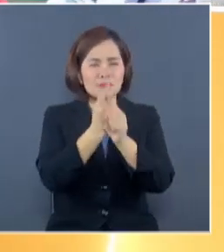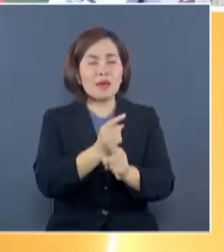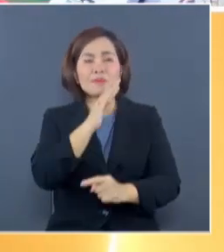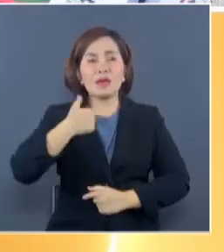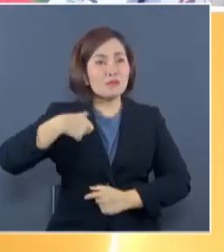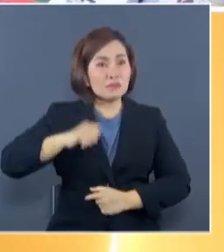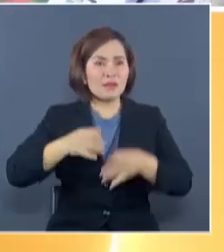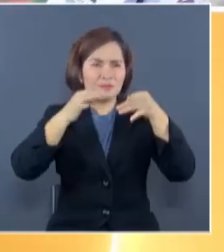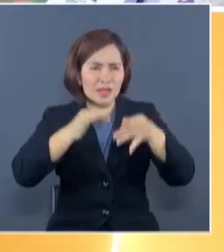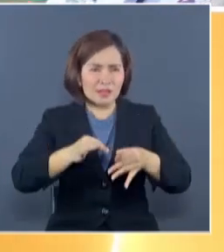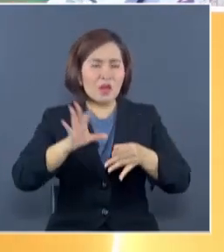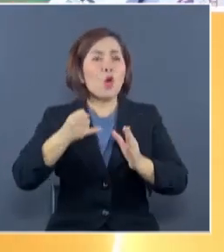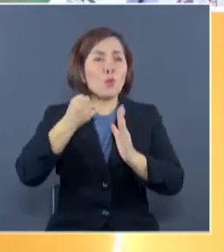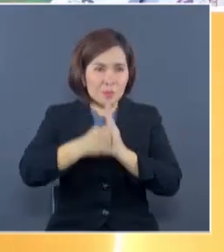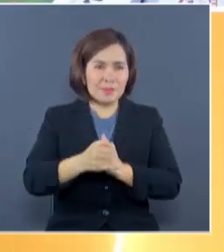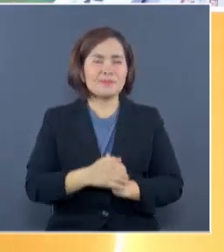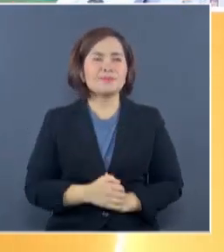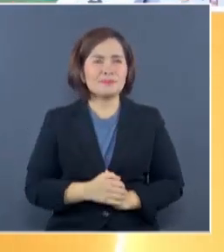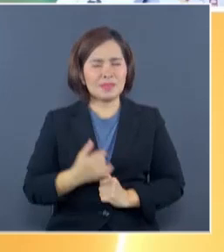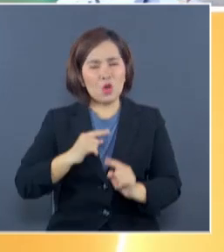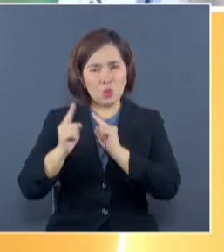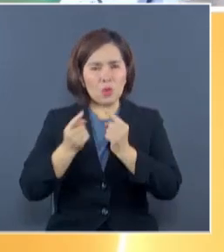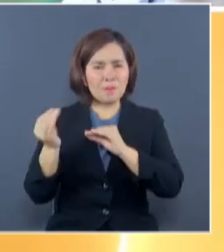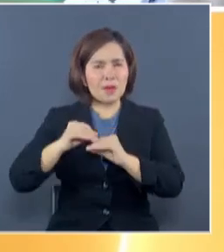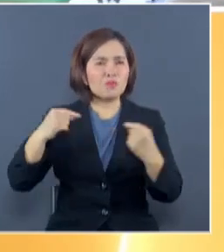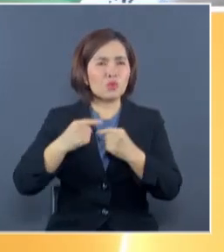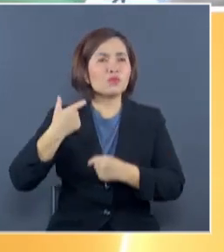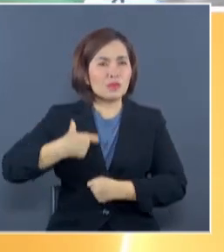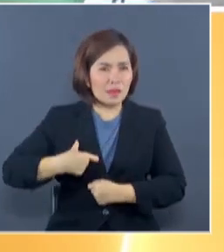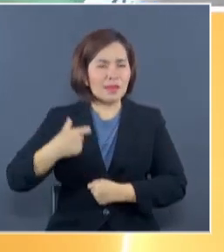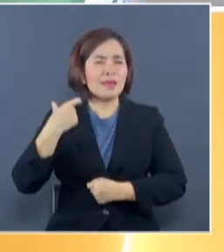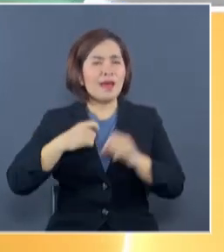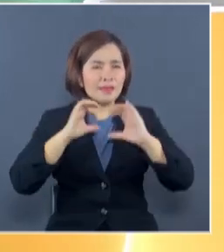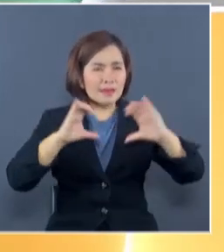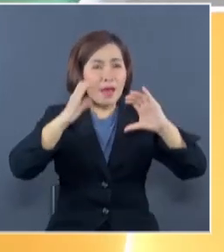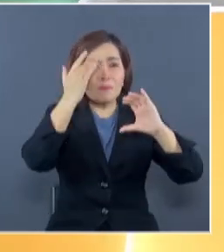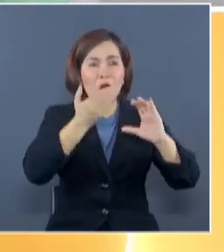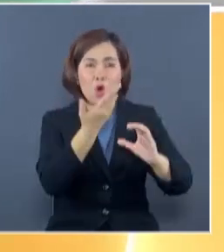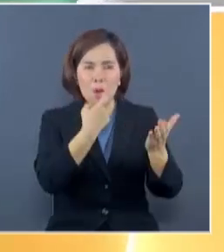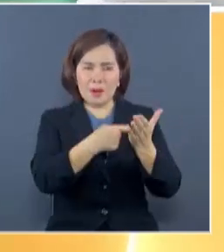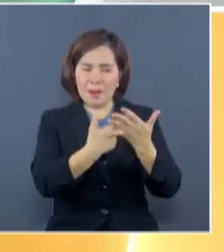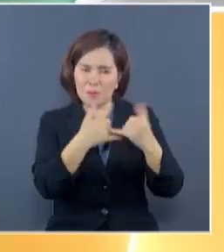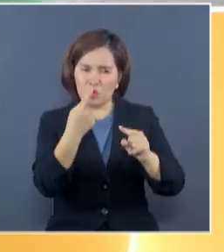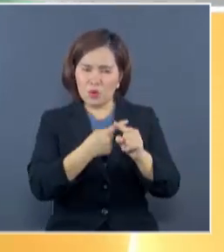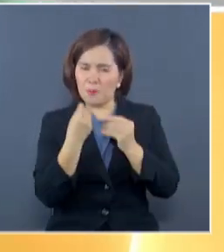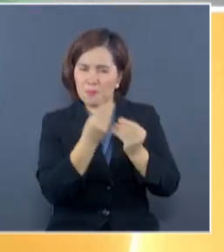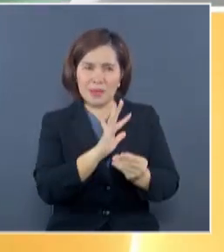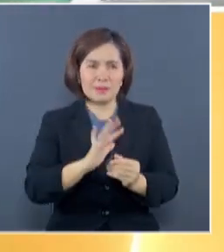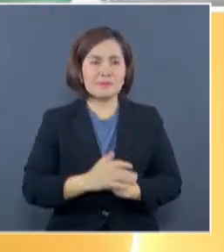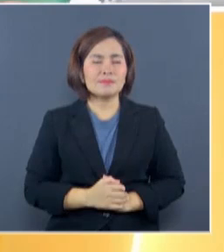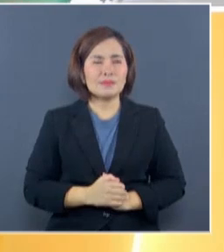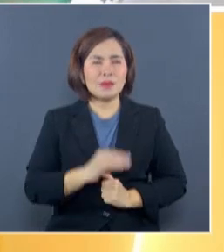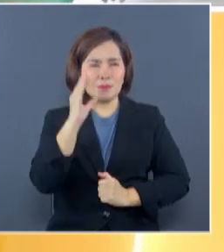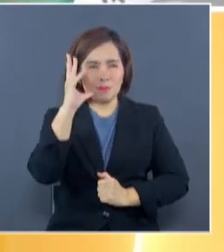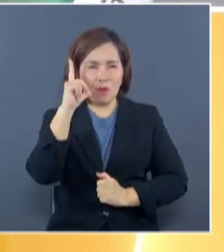หากศาลพิพากษาเอาผิดจำเลยก็จะมีการปรึกษาทนายความและอัยการเพื่อคัดค้านการประกันตัวด้วยอันนี้คือฝั่งของพ่อ